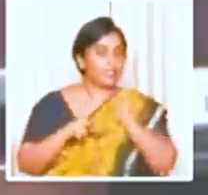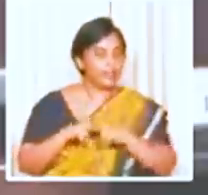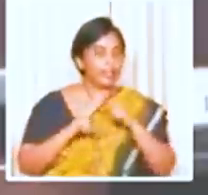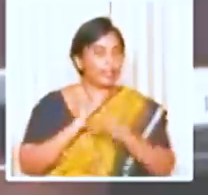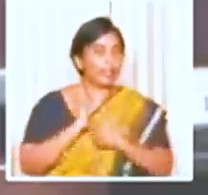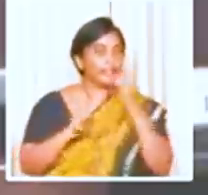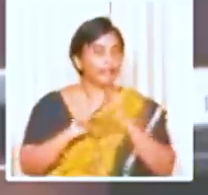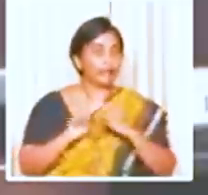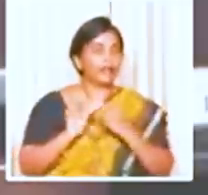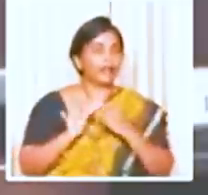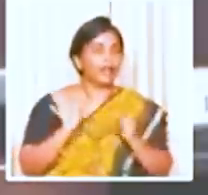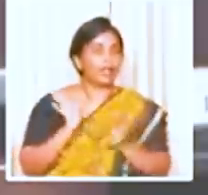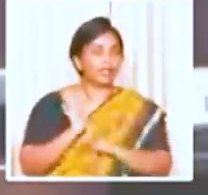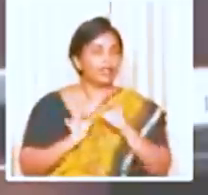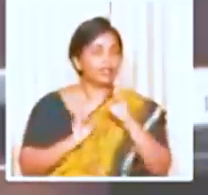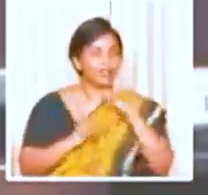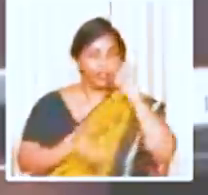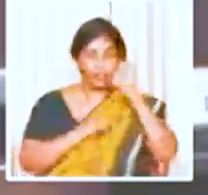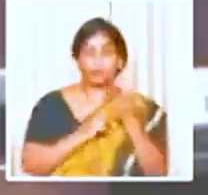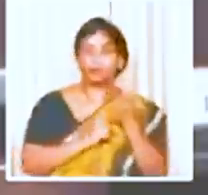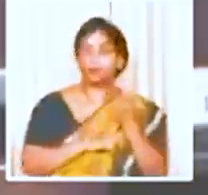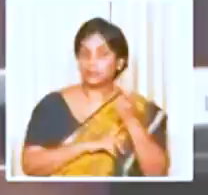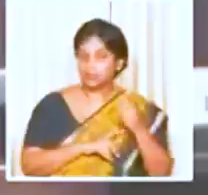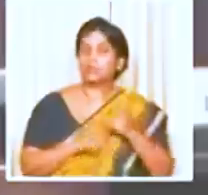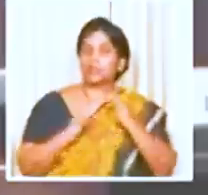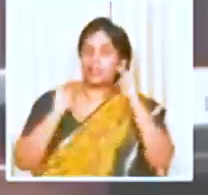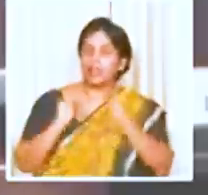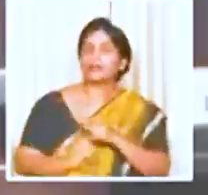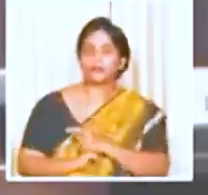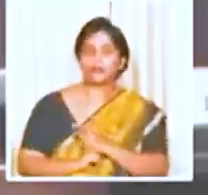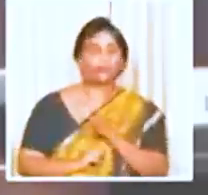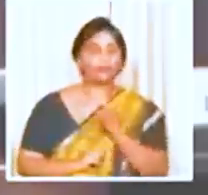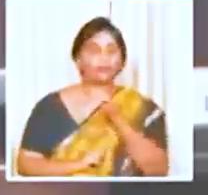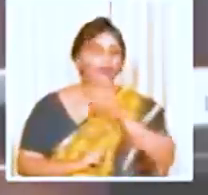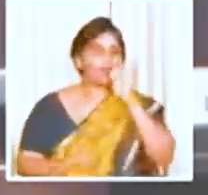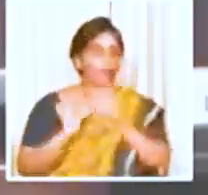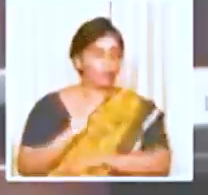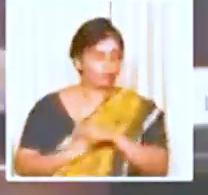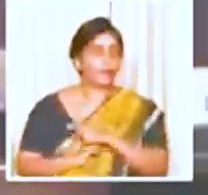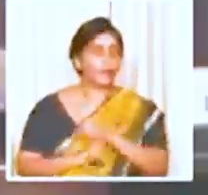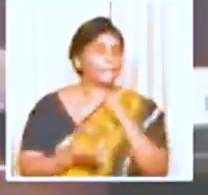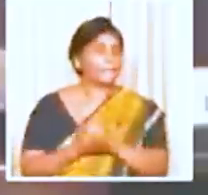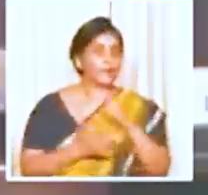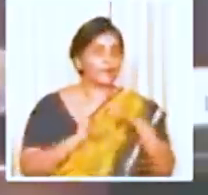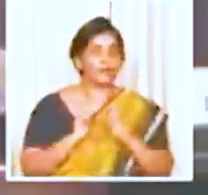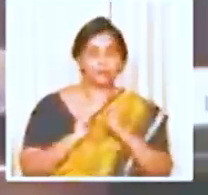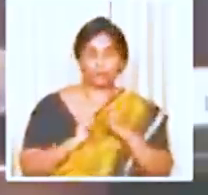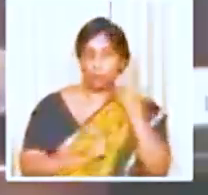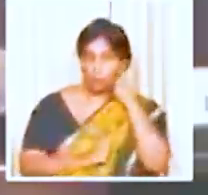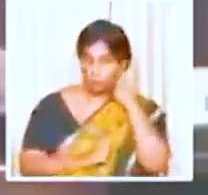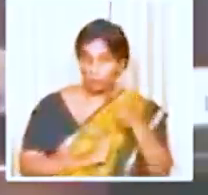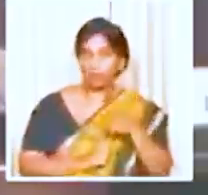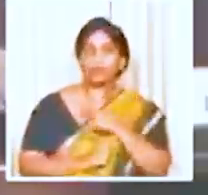தியனே மில்லியன 25 லட்சம் 25 ஜனதாவகே சல்லி தமை அடு வென்ன யானே சல்லி வட வட்டனாகம அடு வென்ன யானே பேங்க் வலட்ட மனவத் கரன்ன கிள தனகத்த நிசா